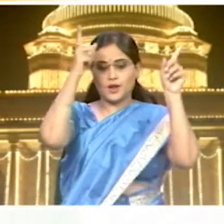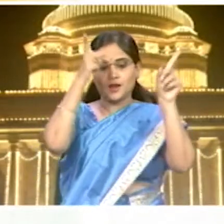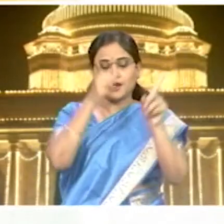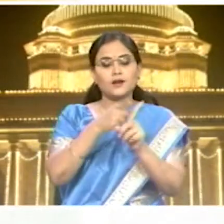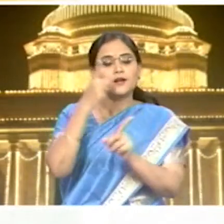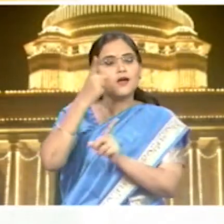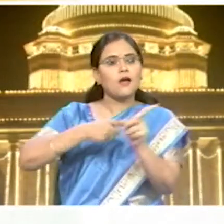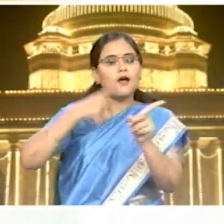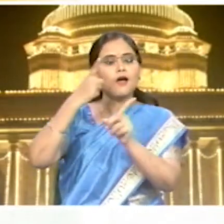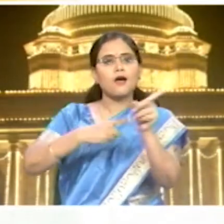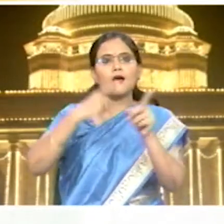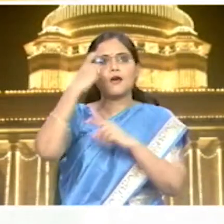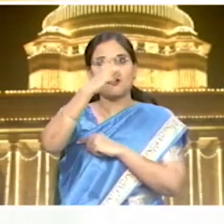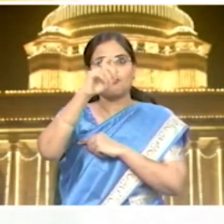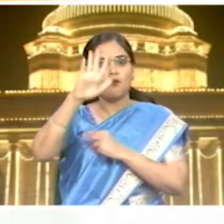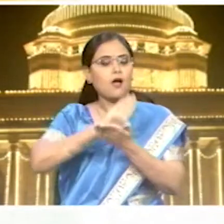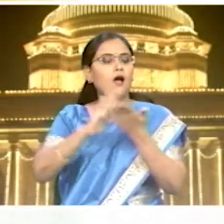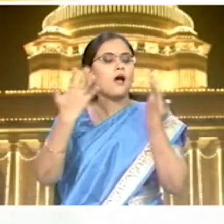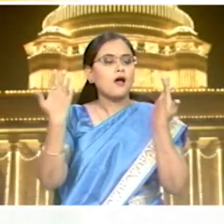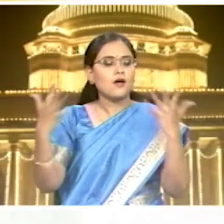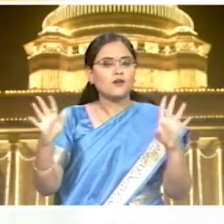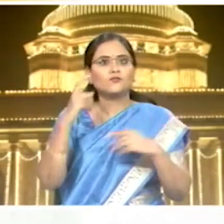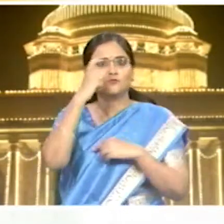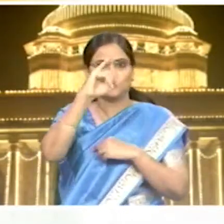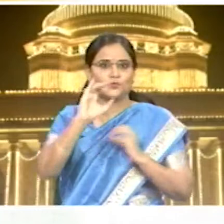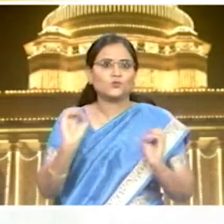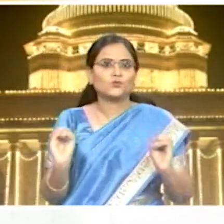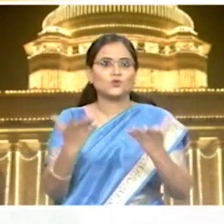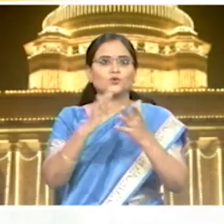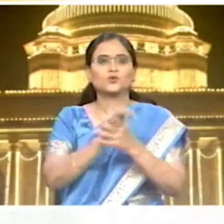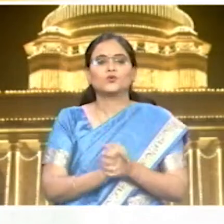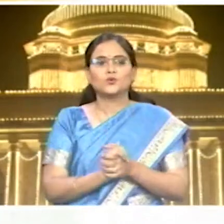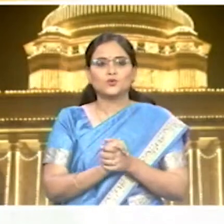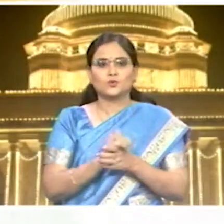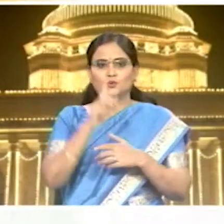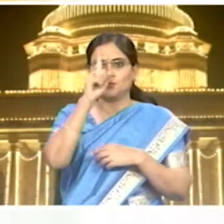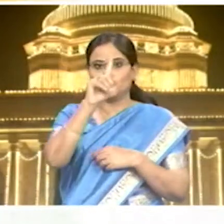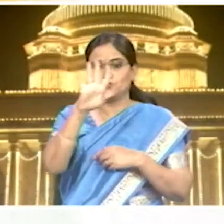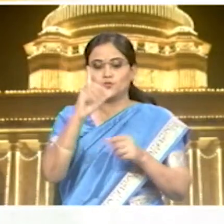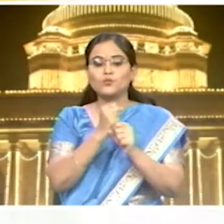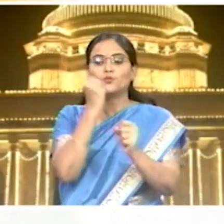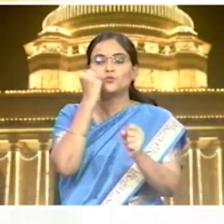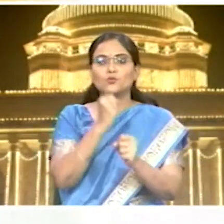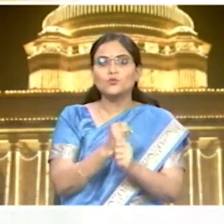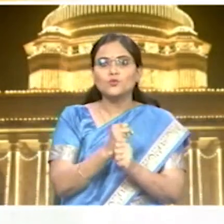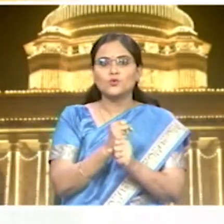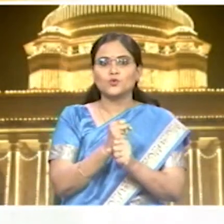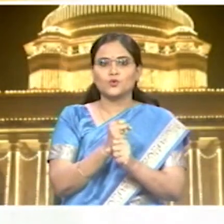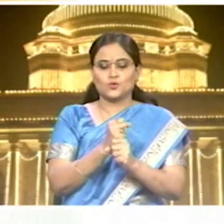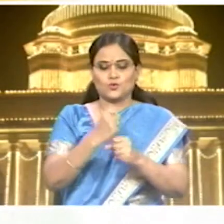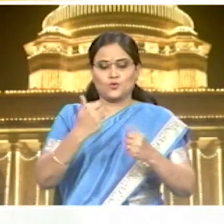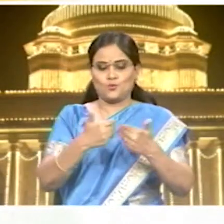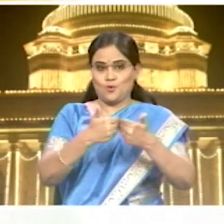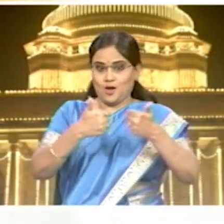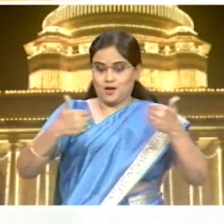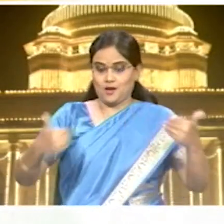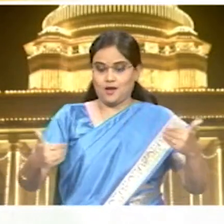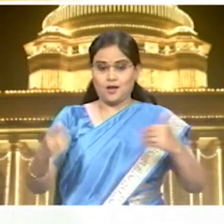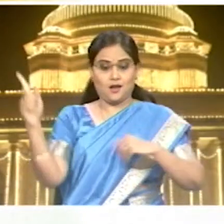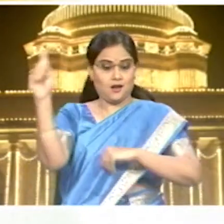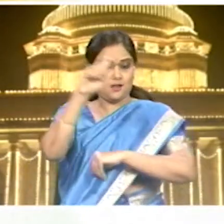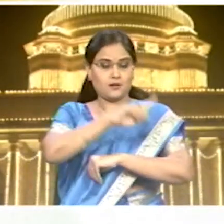है। 14 अगस्त के दिन को विभाजन विभीषिका स्मृति दिवस के रूप में मनाया जा रहा